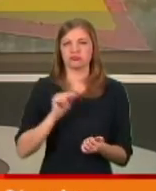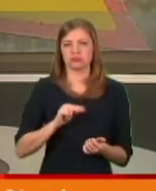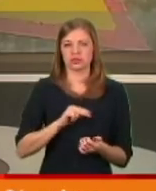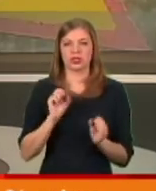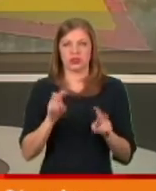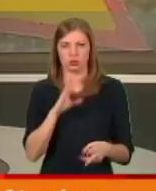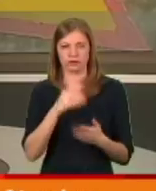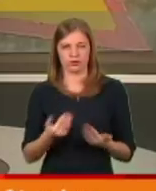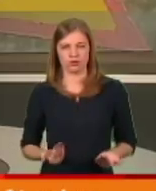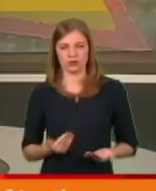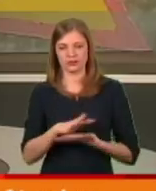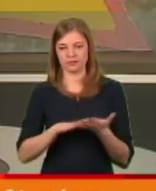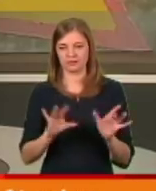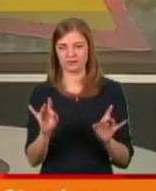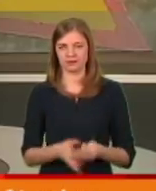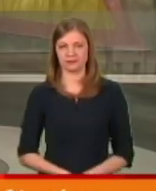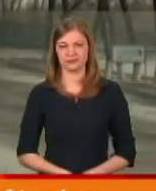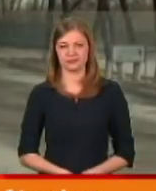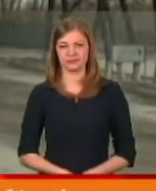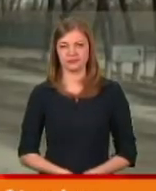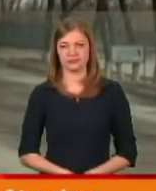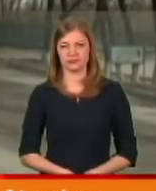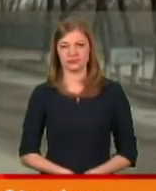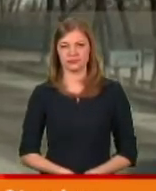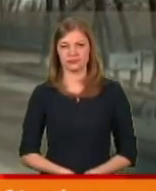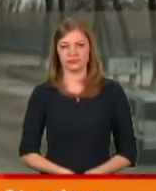далі ризикують життям? Дивімося.